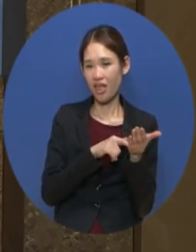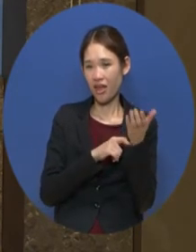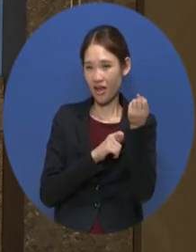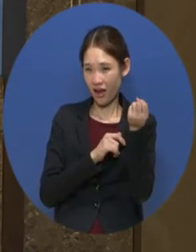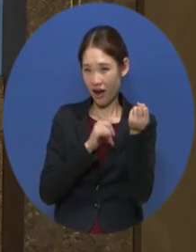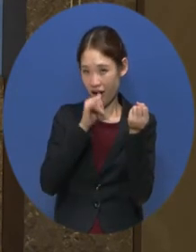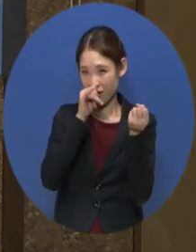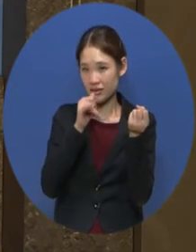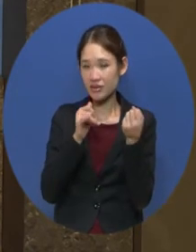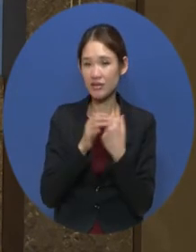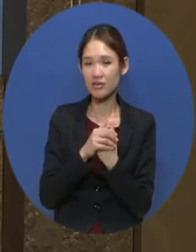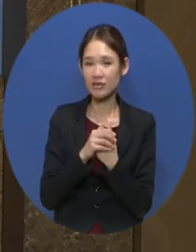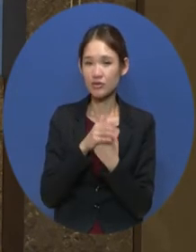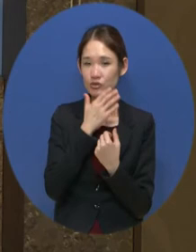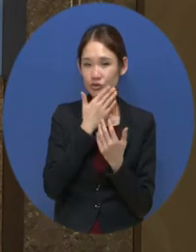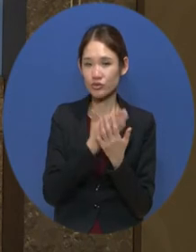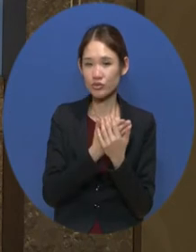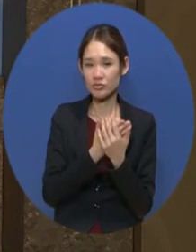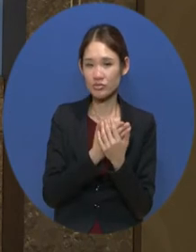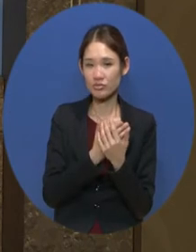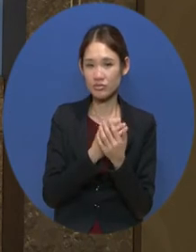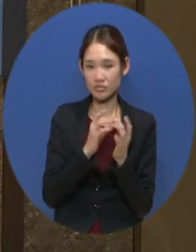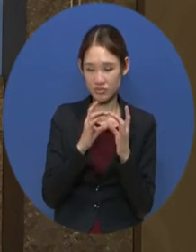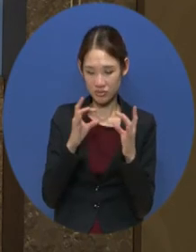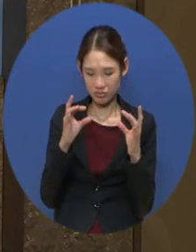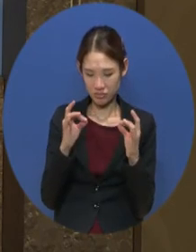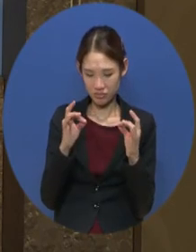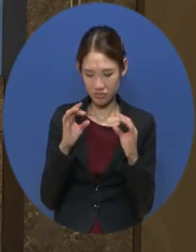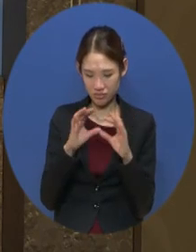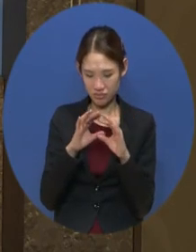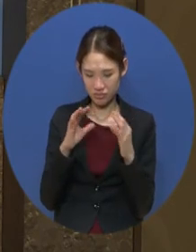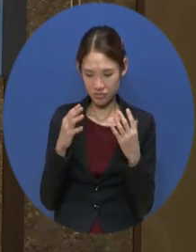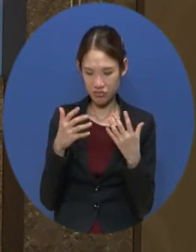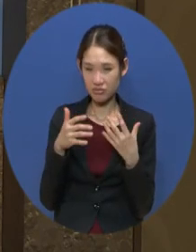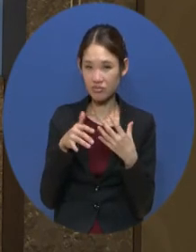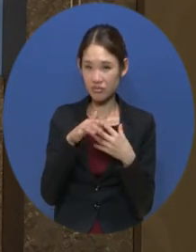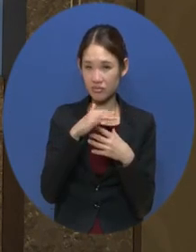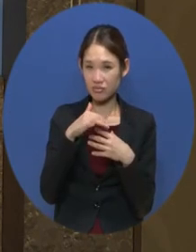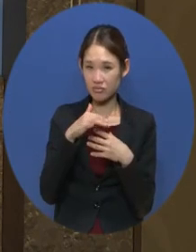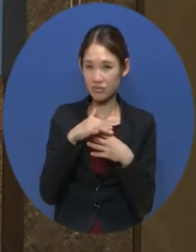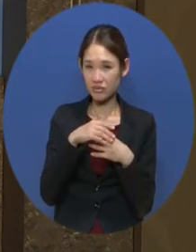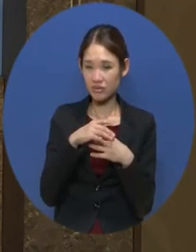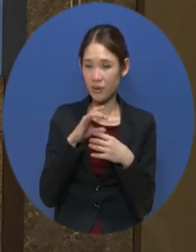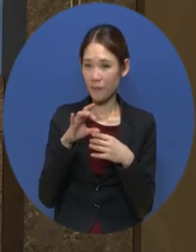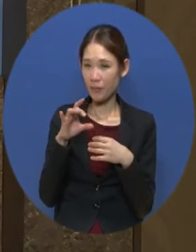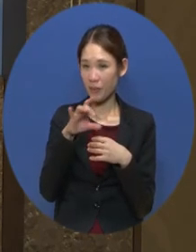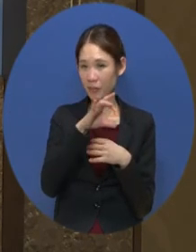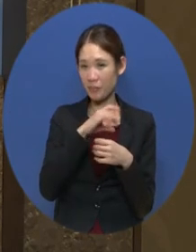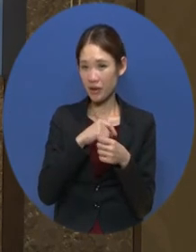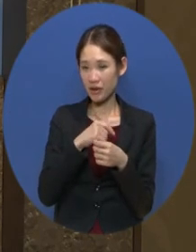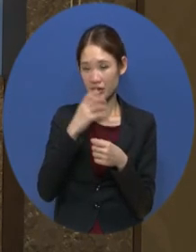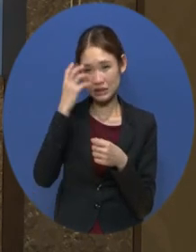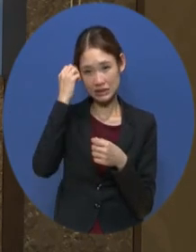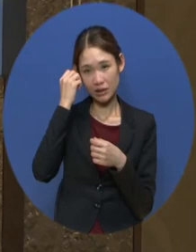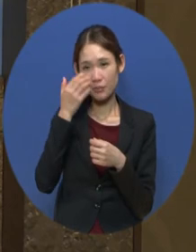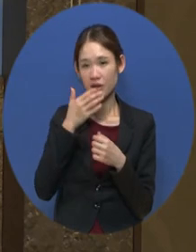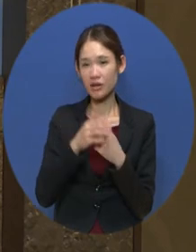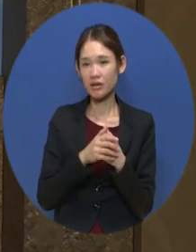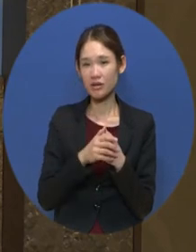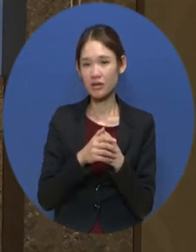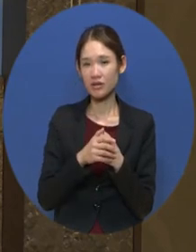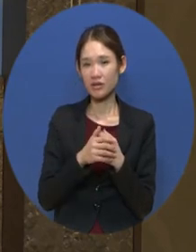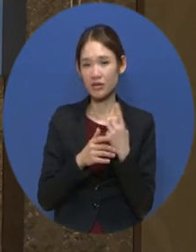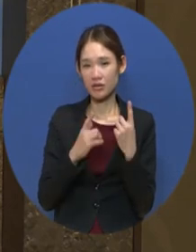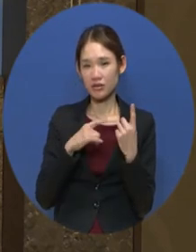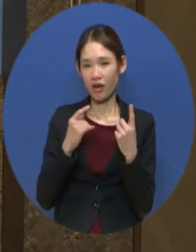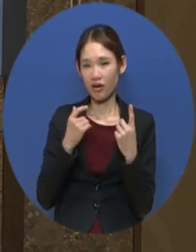중요하거든요. 처음에는 여기저기 이렇게 돌려보면은 스치기만 해도 인식은 돼요. 근데 저는 이제 여기 한